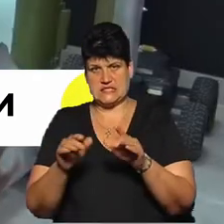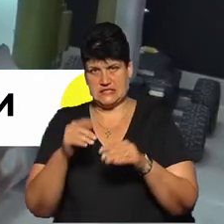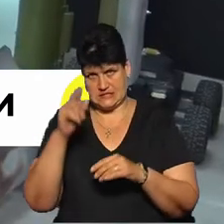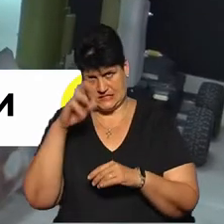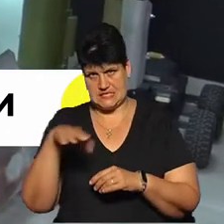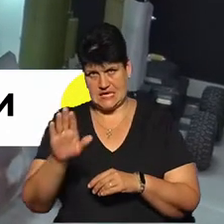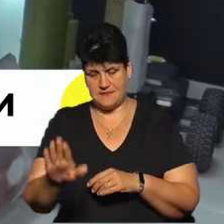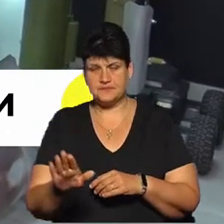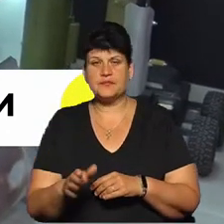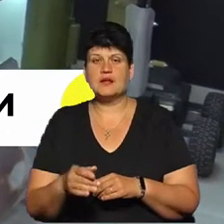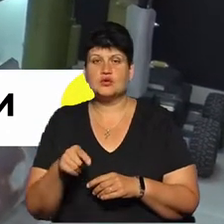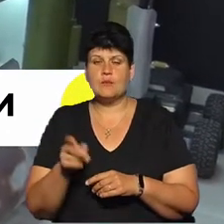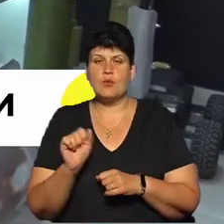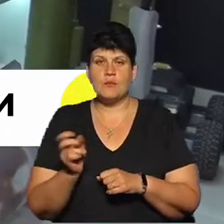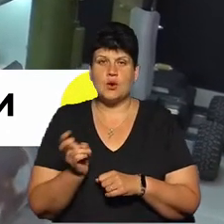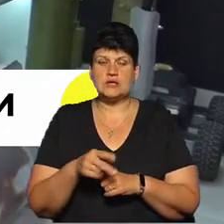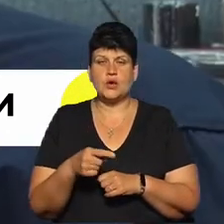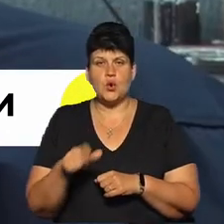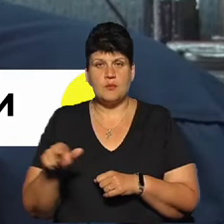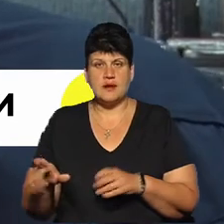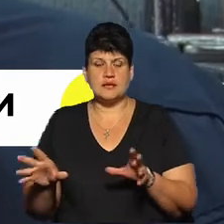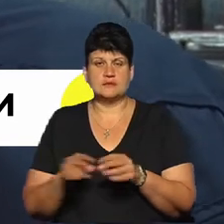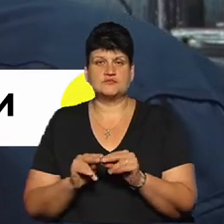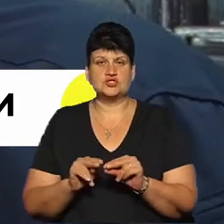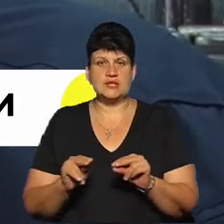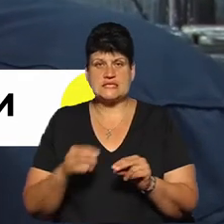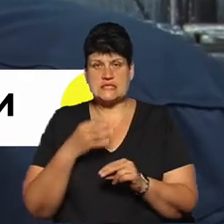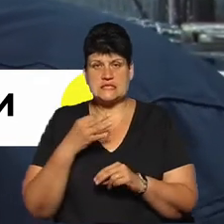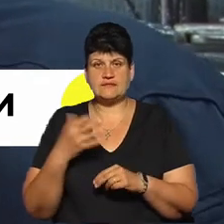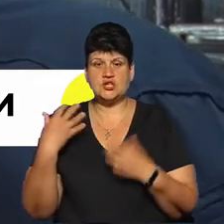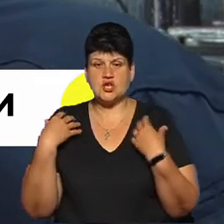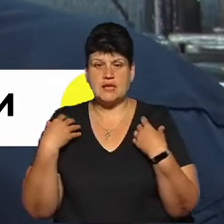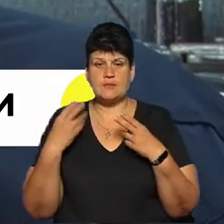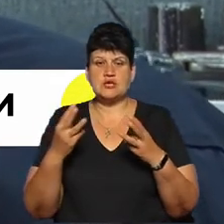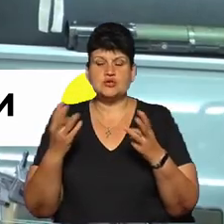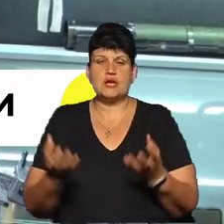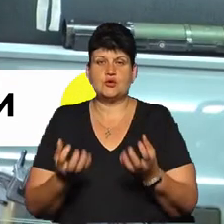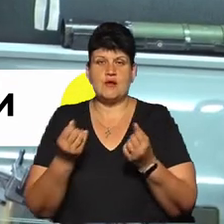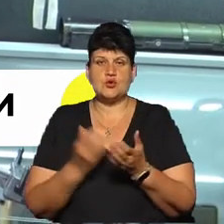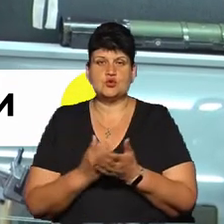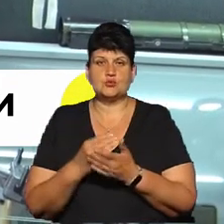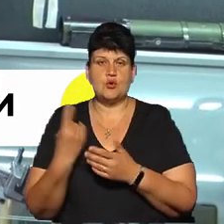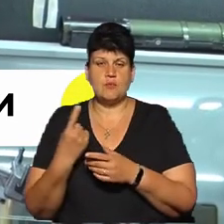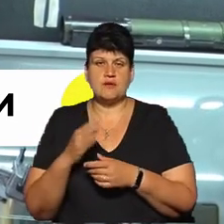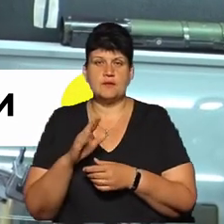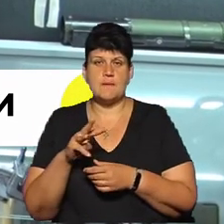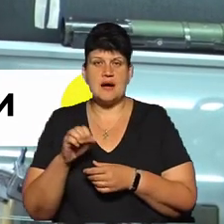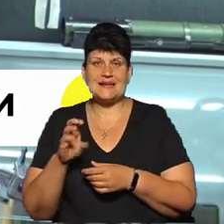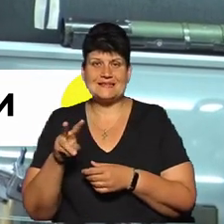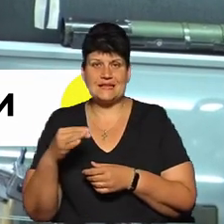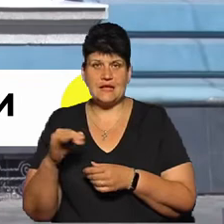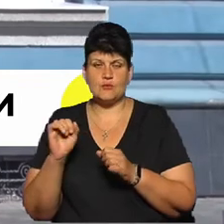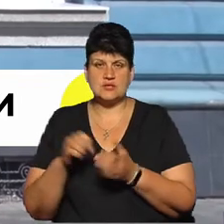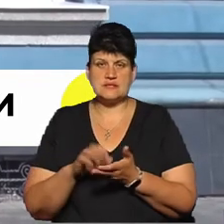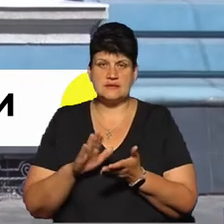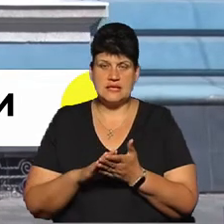тернополяни та школярі разом із вчителями, розповів начальник пожежно-рятувальної служби області Віктор Маслей. За його словами, записатися можна на сайті управління.